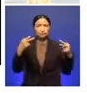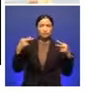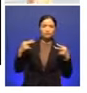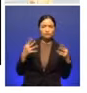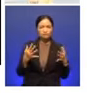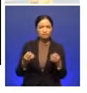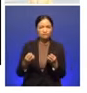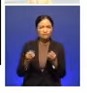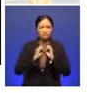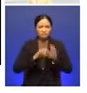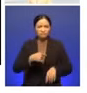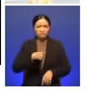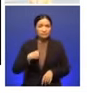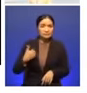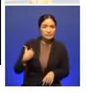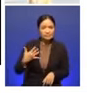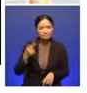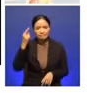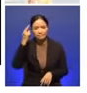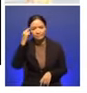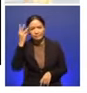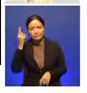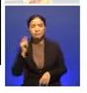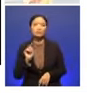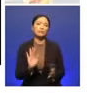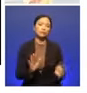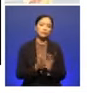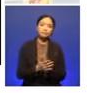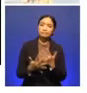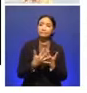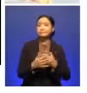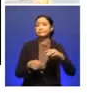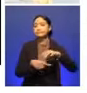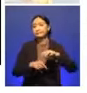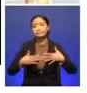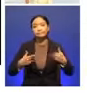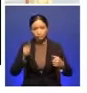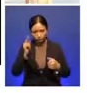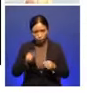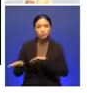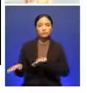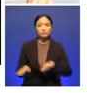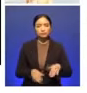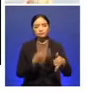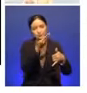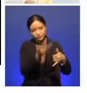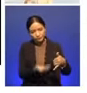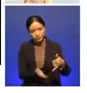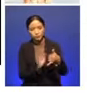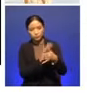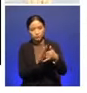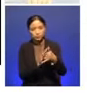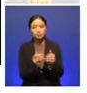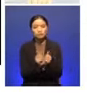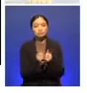งก็จะรังเกียจเราไหมอะไรอย่างเงี้ยเพราะฉะนั้นการเป็นเรือนจำสุขภาวะเนี่ยมันหมายถึงการเตรียมให้เขาเนี่ยออก